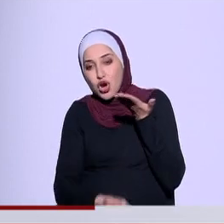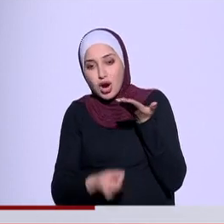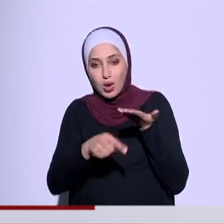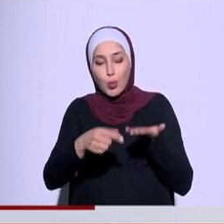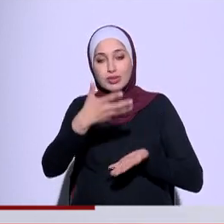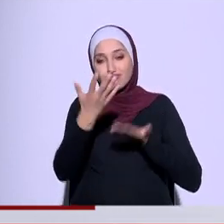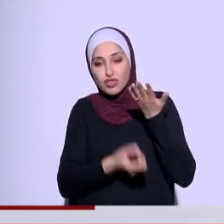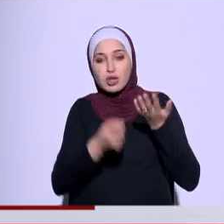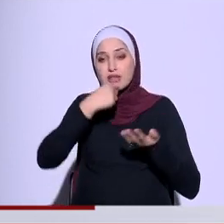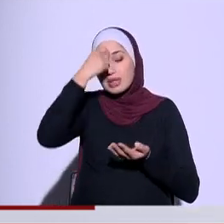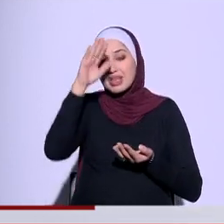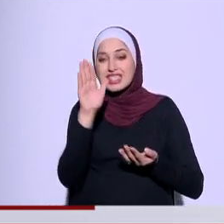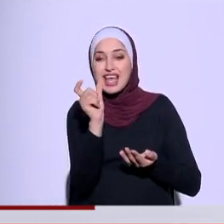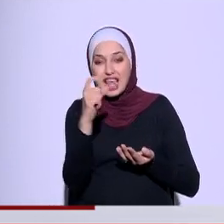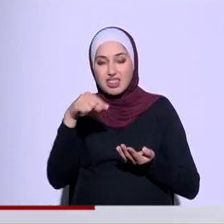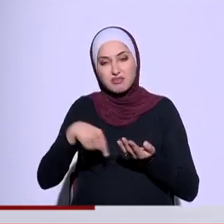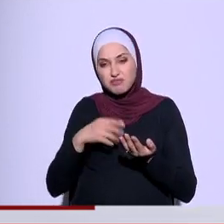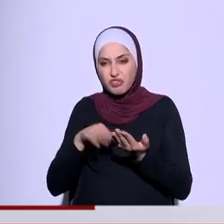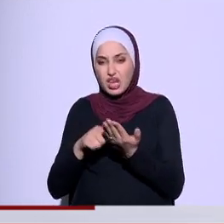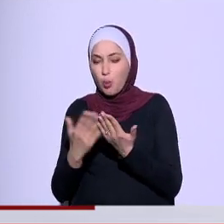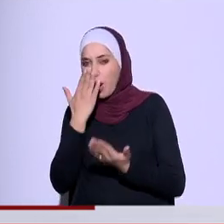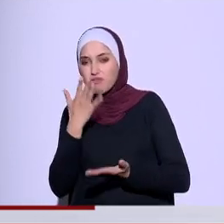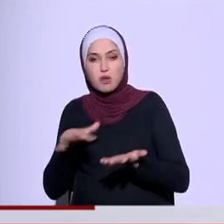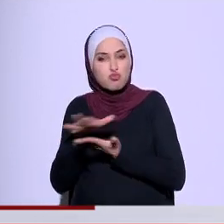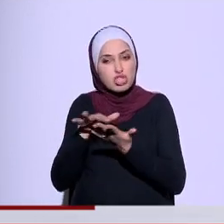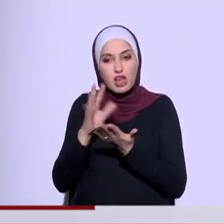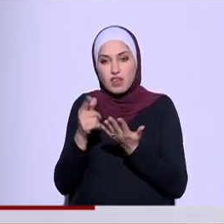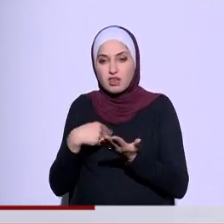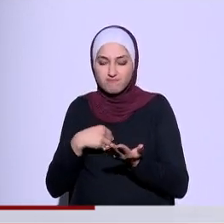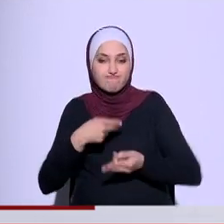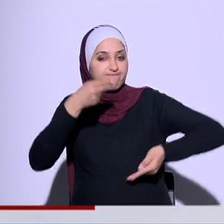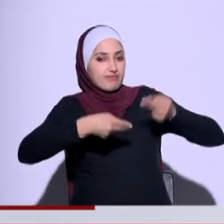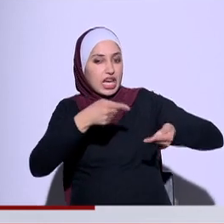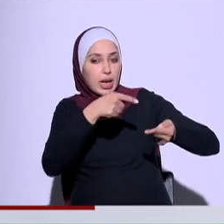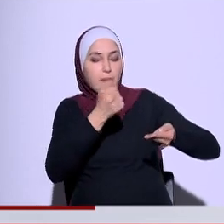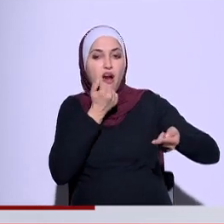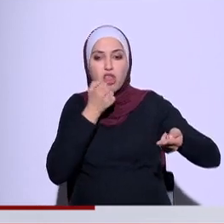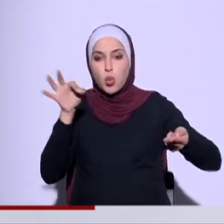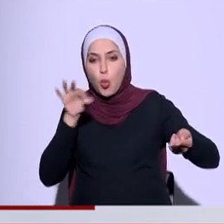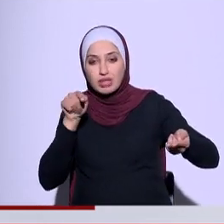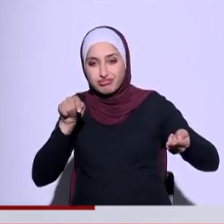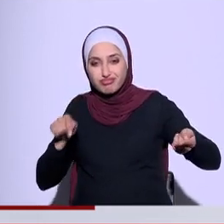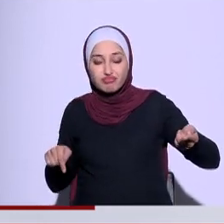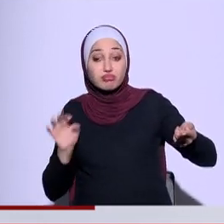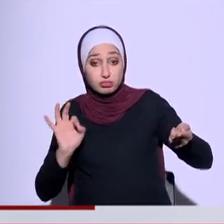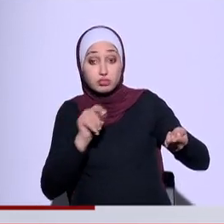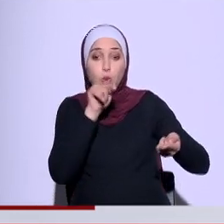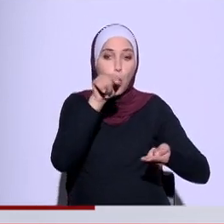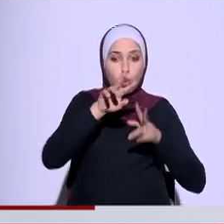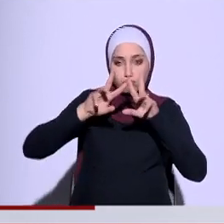الراجعة أكيد من المواطنين في النسخة الحالية والعمل عليها بأسرع وقت ممكن. لكن بالنسخة المحددة من تطبيق سند تم